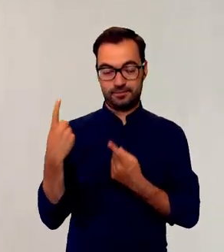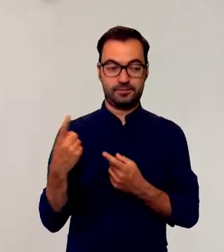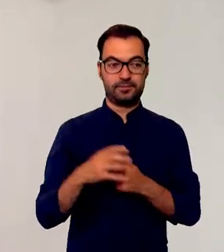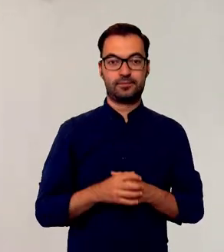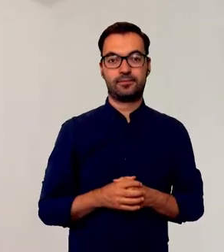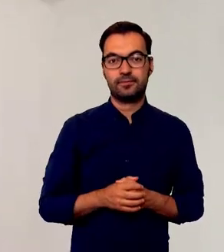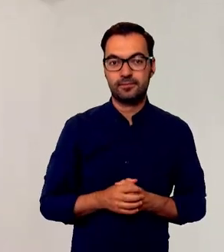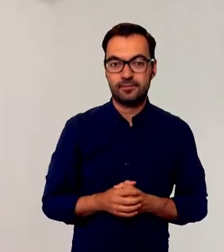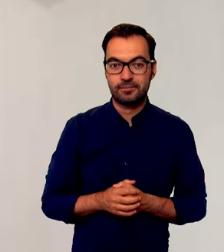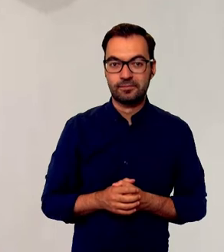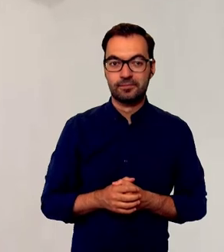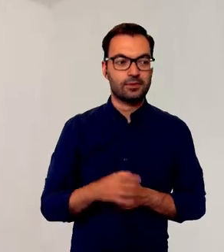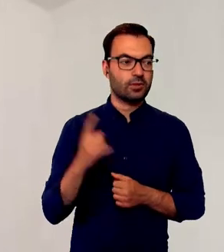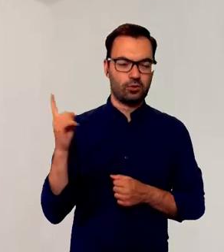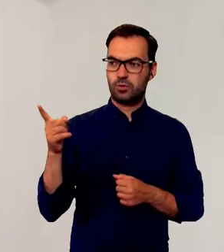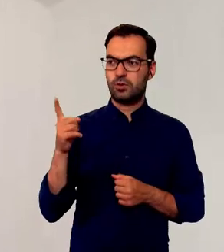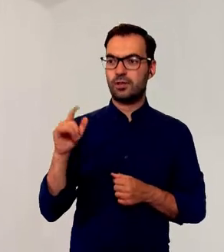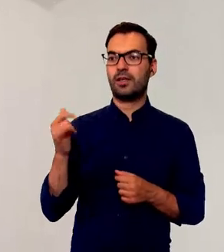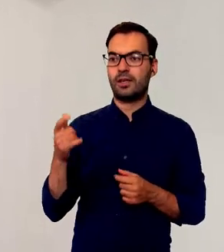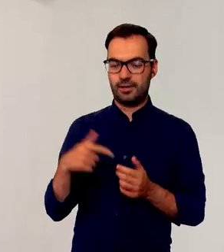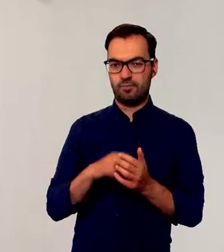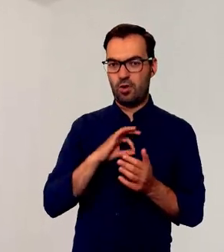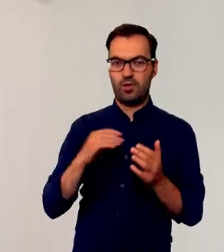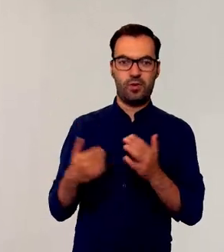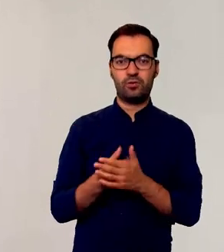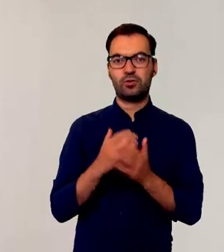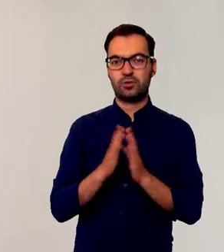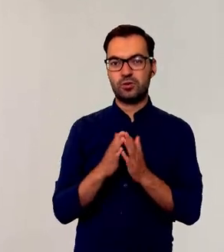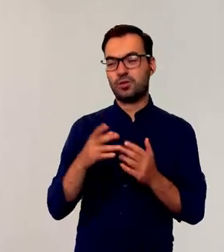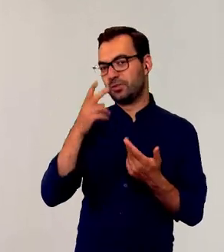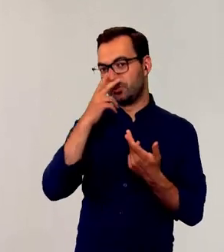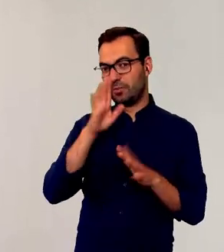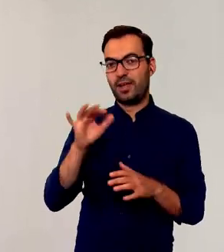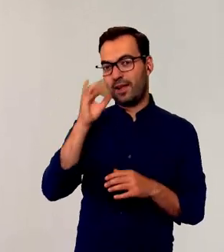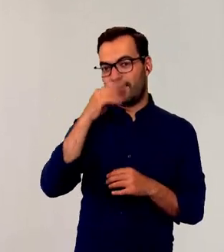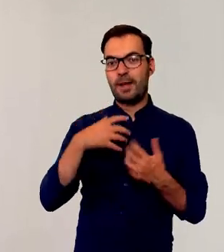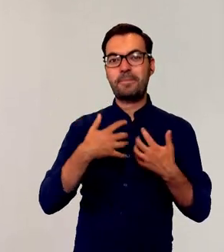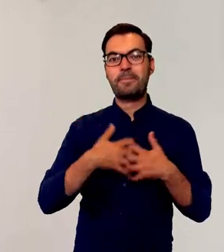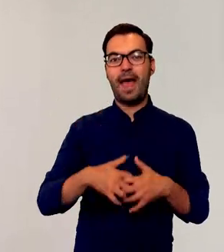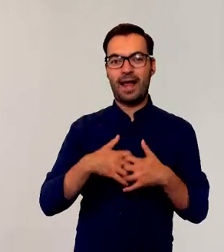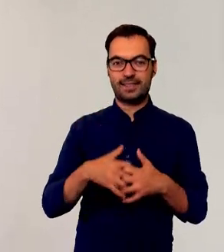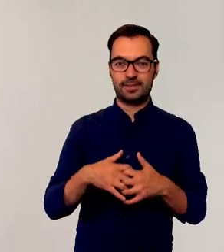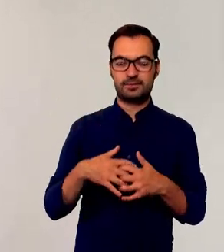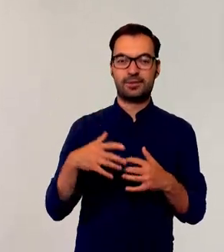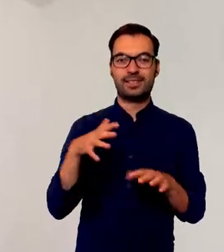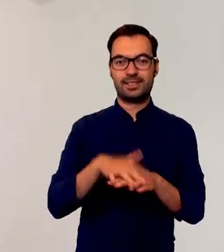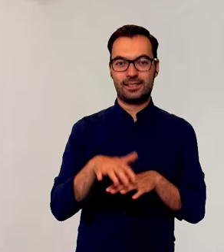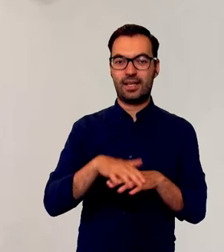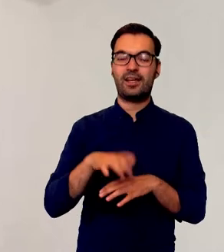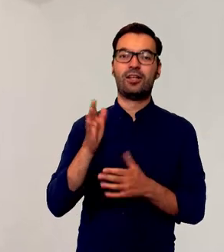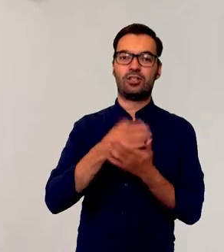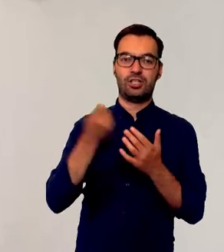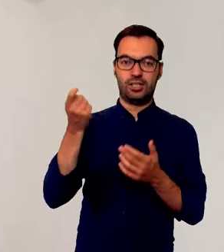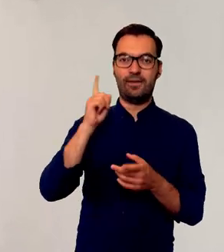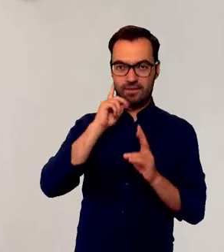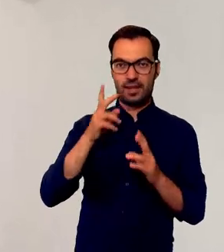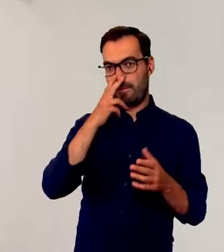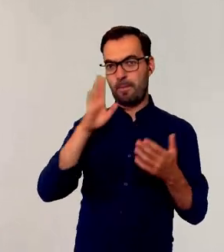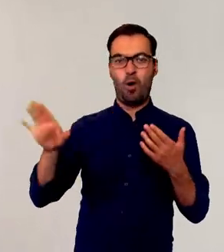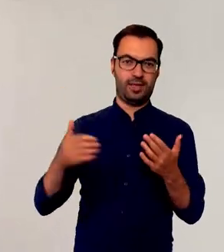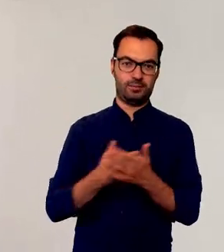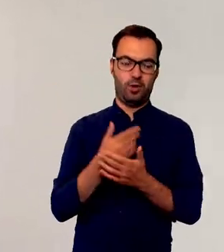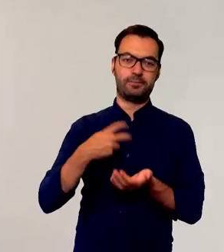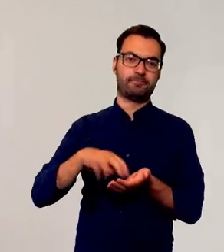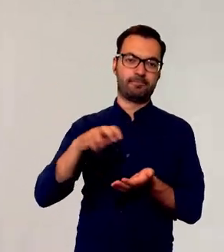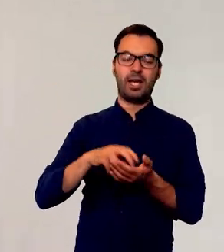drodzy czytelnicy, bo ty już czytałaś, jak ubieram arabskie księżniczki, to zobaczycie, jaki jest mechanizm, że jedne jadą na pokazy i tylko na pokazy,